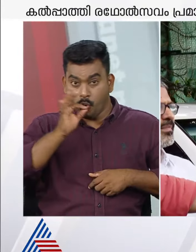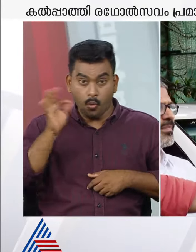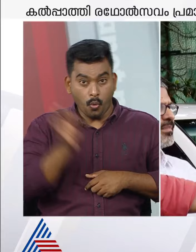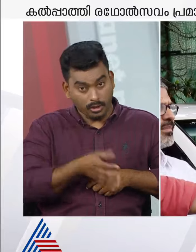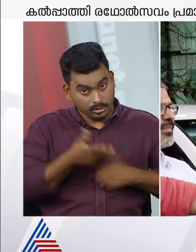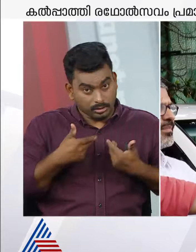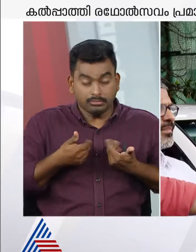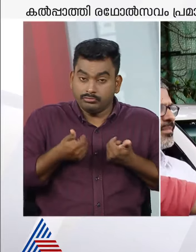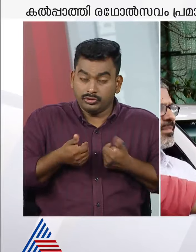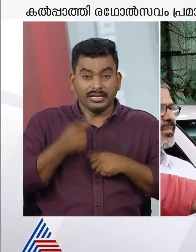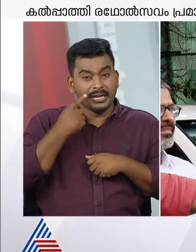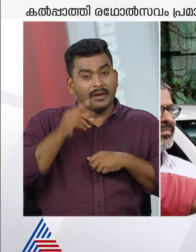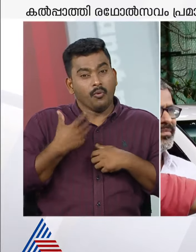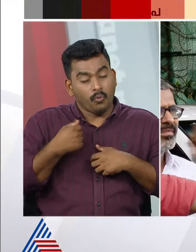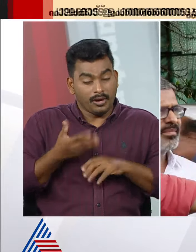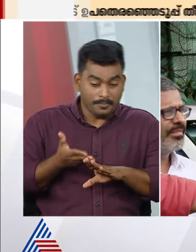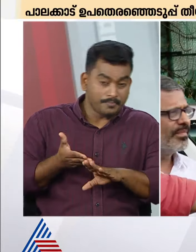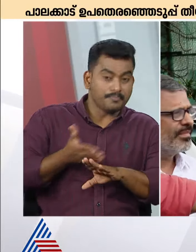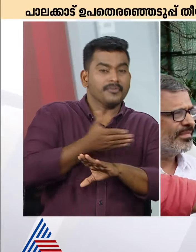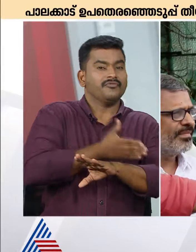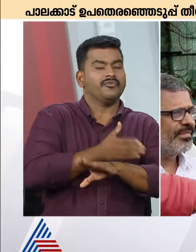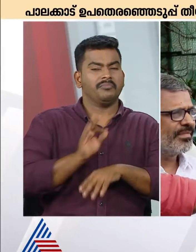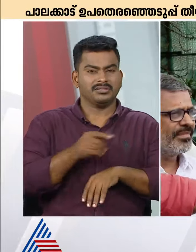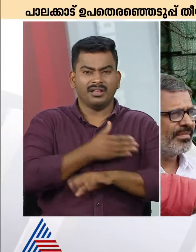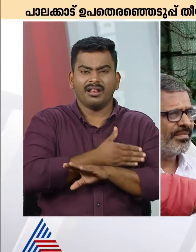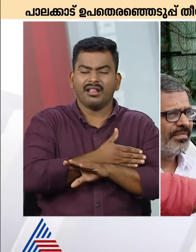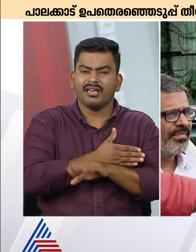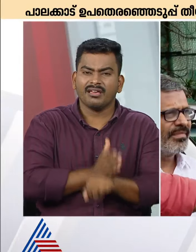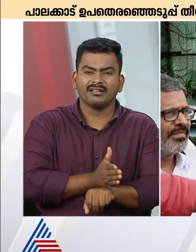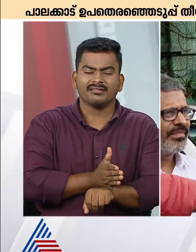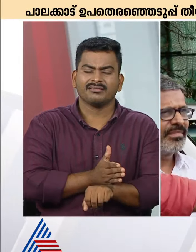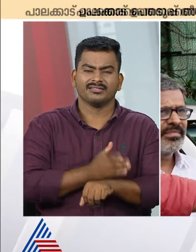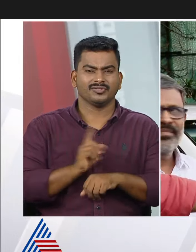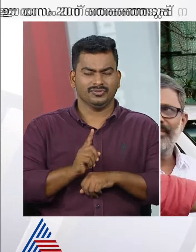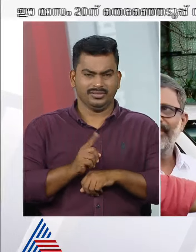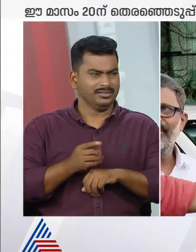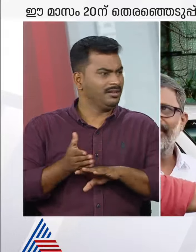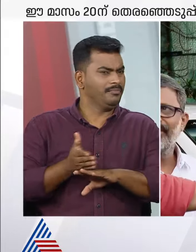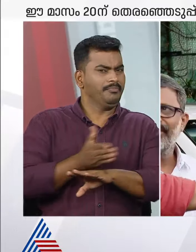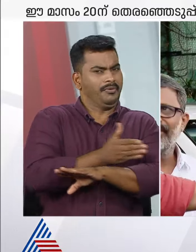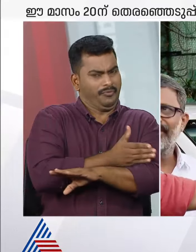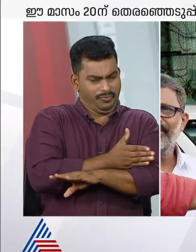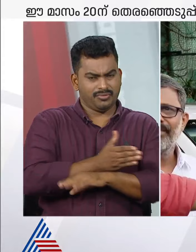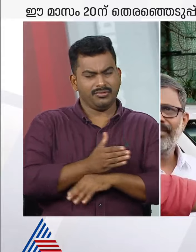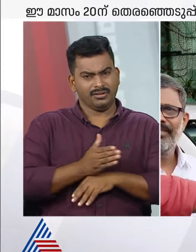തന്നെ എടുത്തിരുന്നെങ്കിൽ കുറെ കൂടി സൗകര്യപ്രദമാകുമായിരുന്നു. ഈ